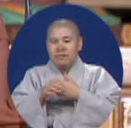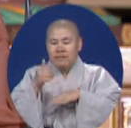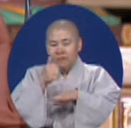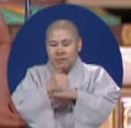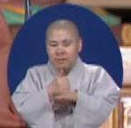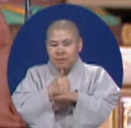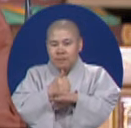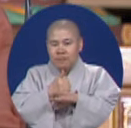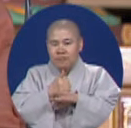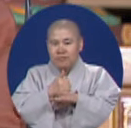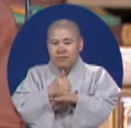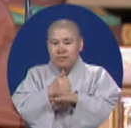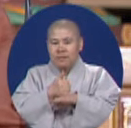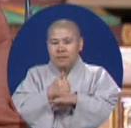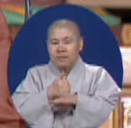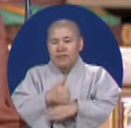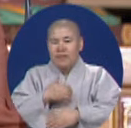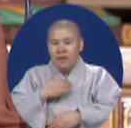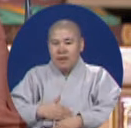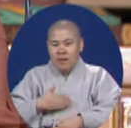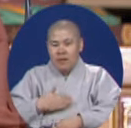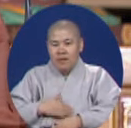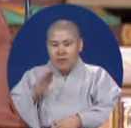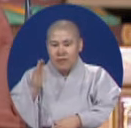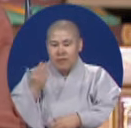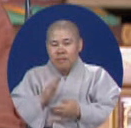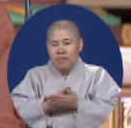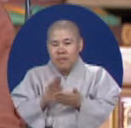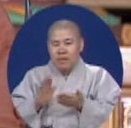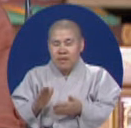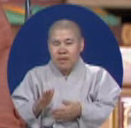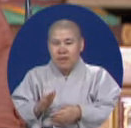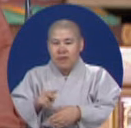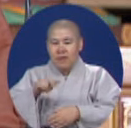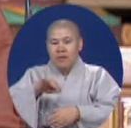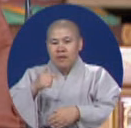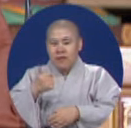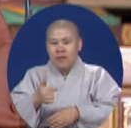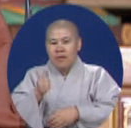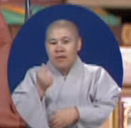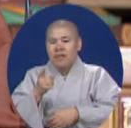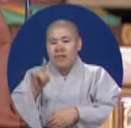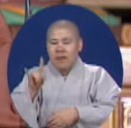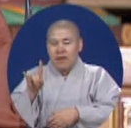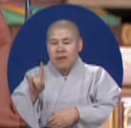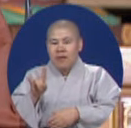나중에 알아져요, 그게. 이게 신해입니다, 해.